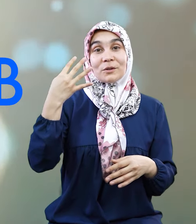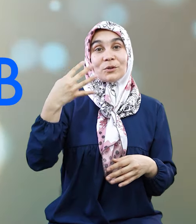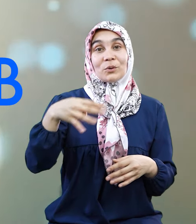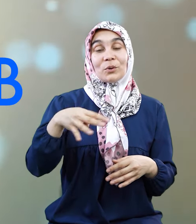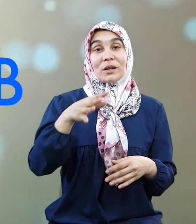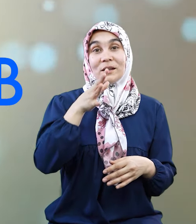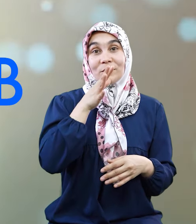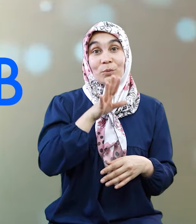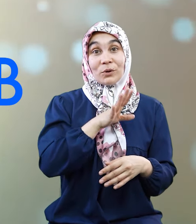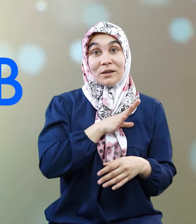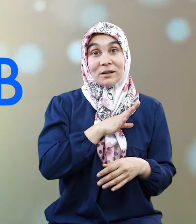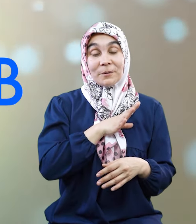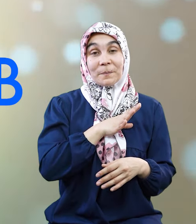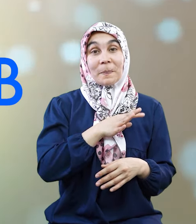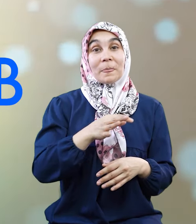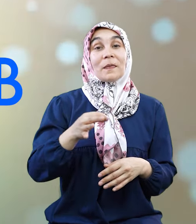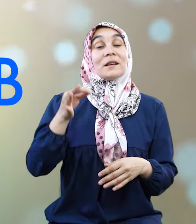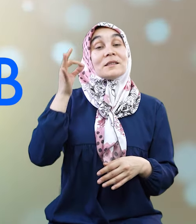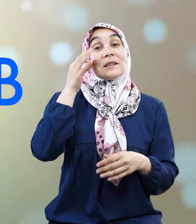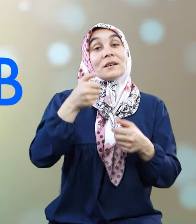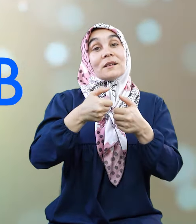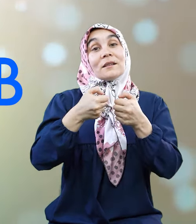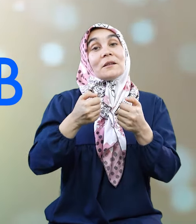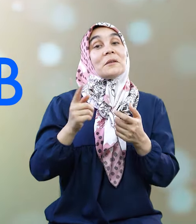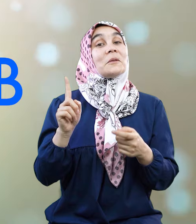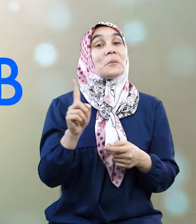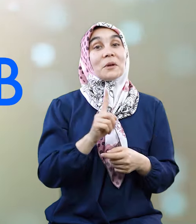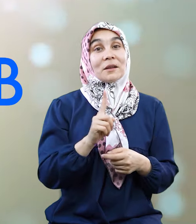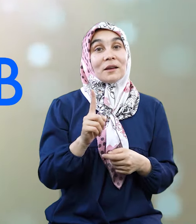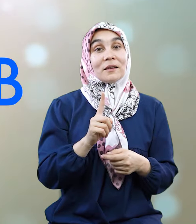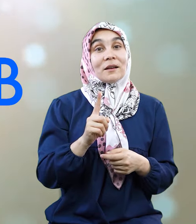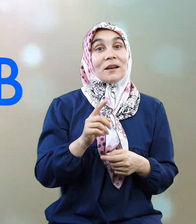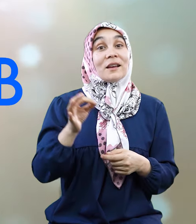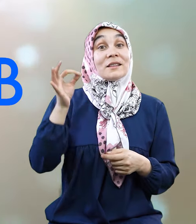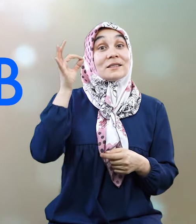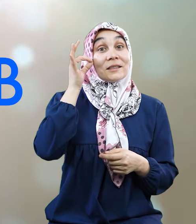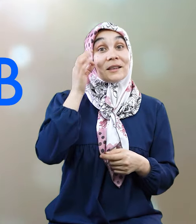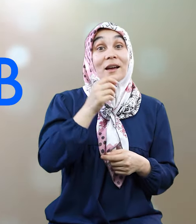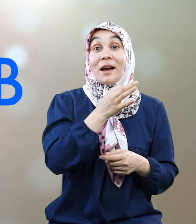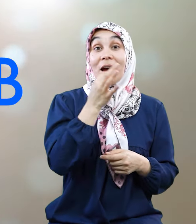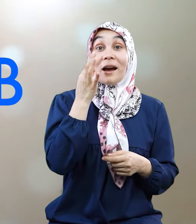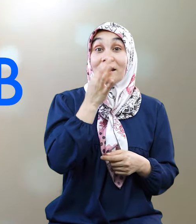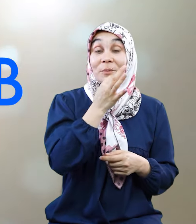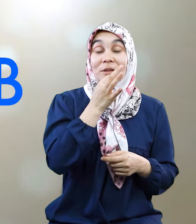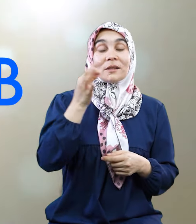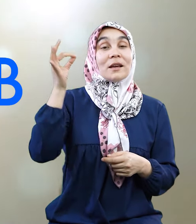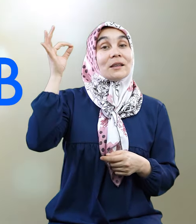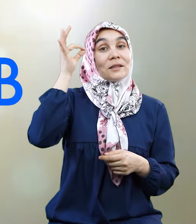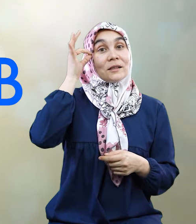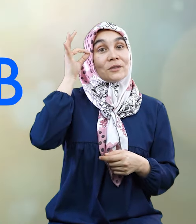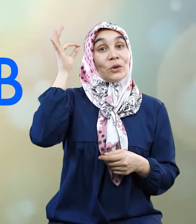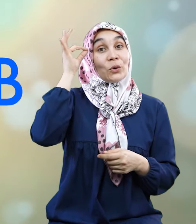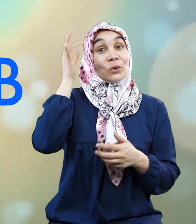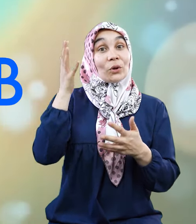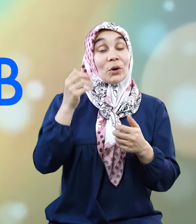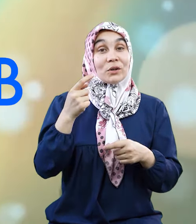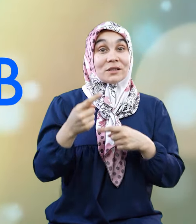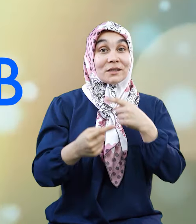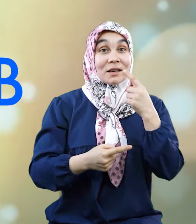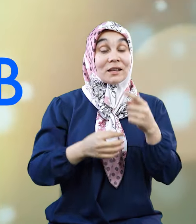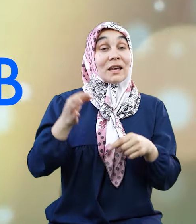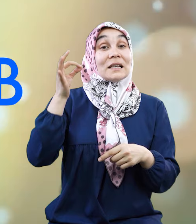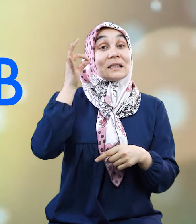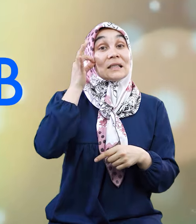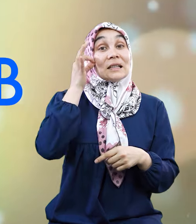yoshda edilar. Zikr nima degani? Zikr arab tilida eslash, yodga olish degani.